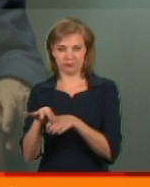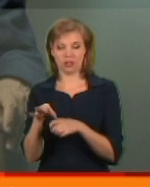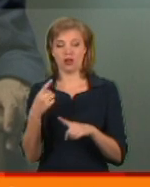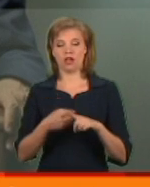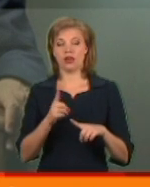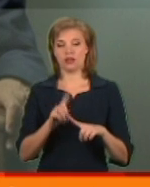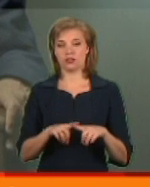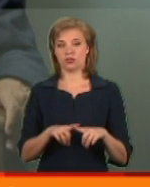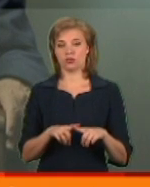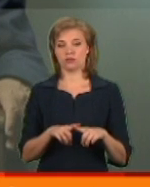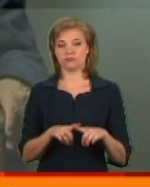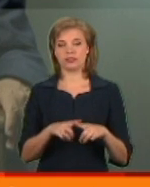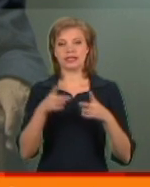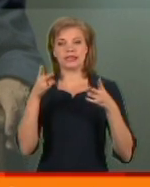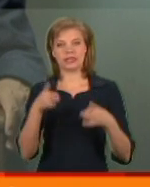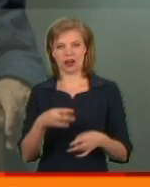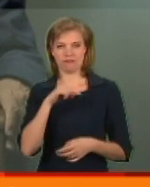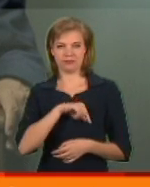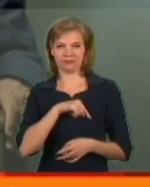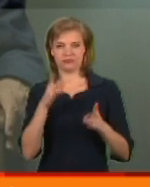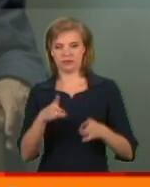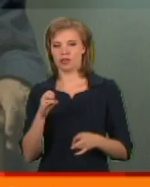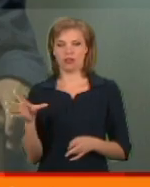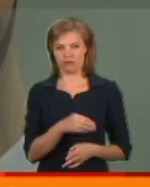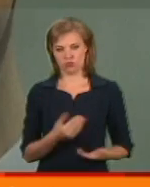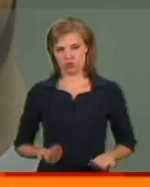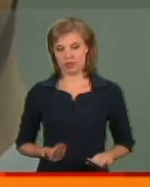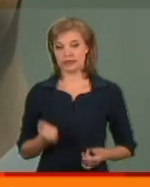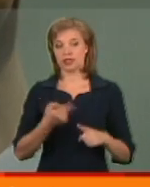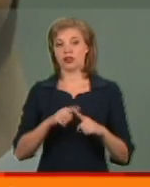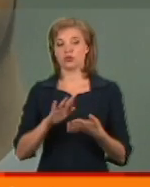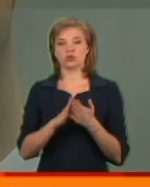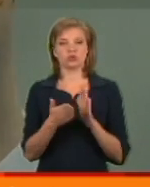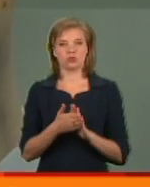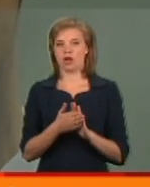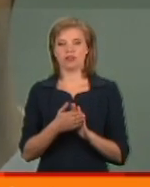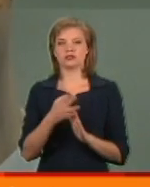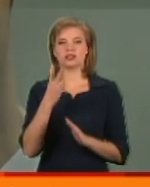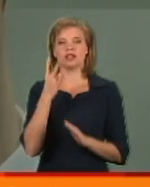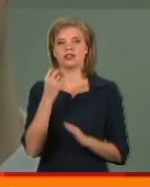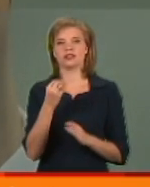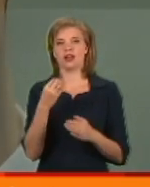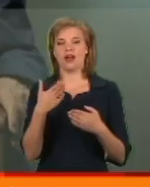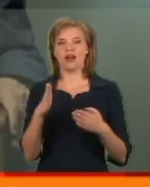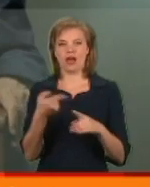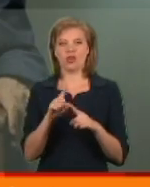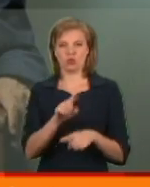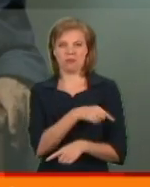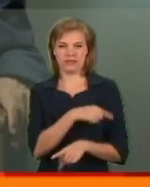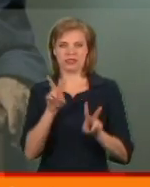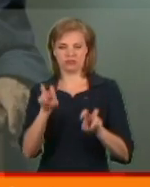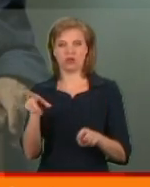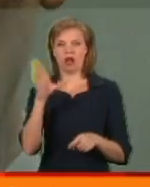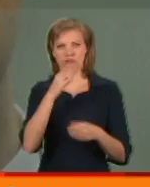Это травма психологическая на всю жизнь. И эта ситуация невроза. Невроз – это медицинский диагноз. Он может